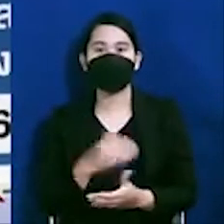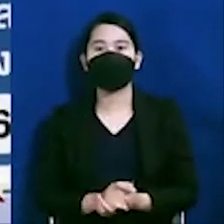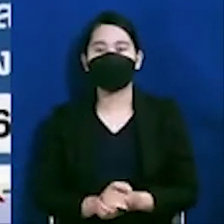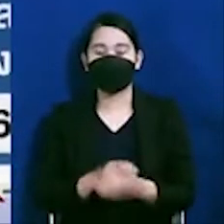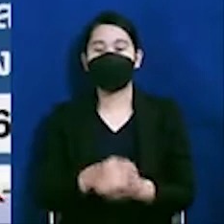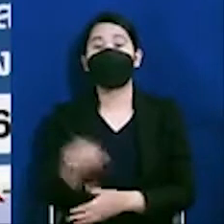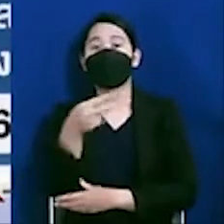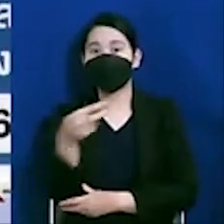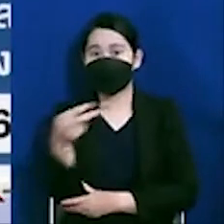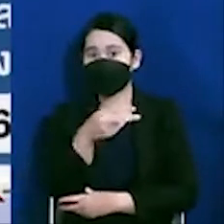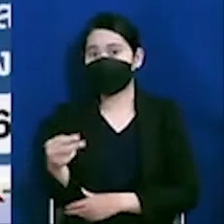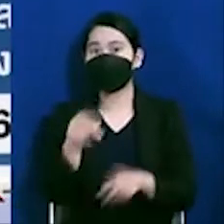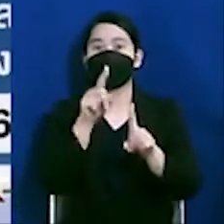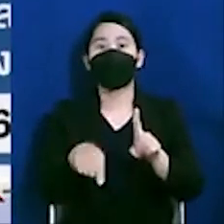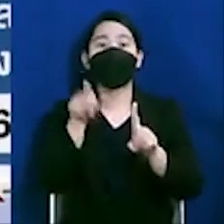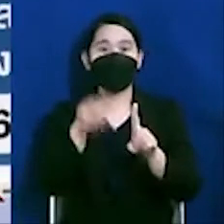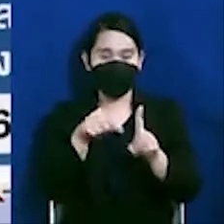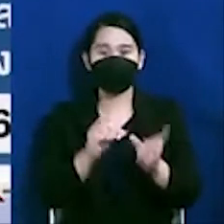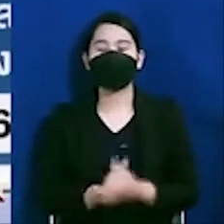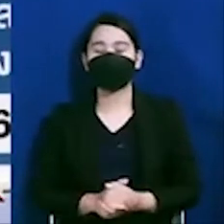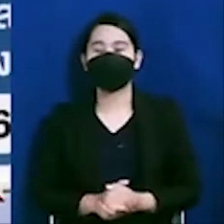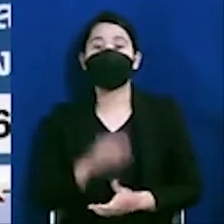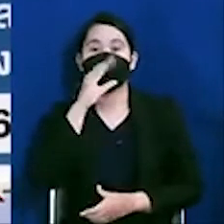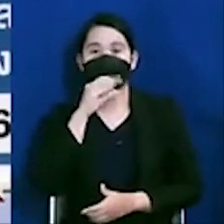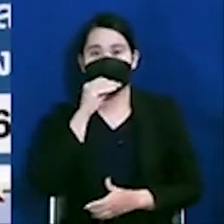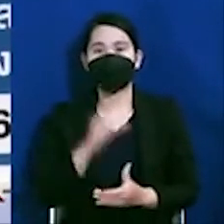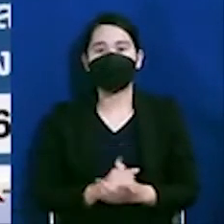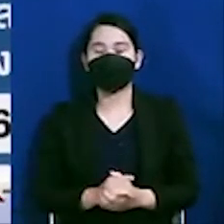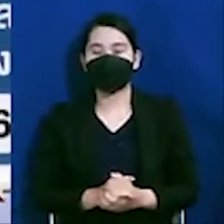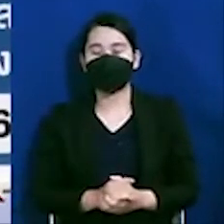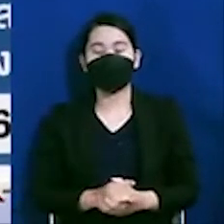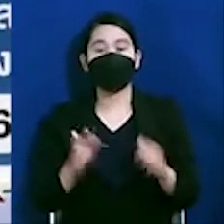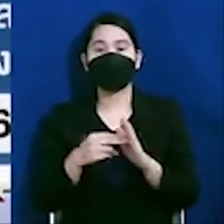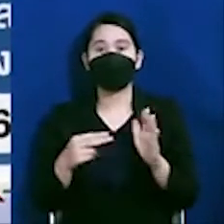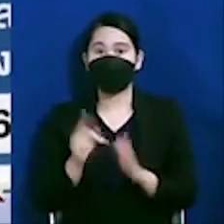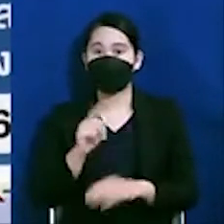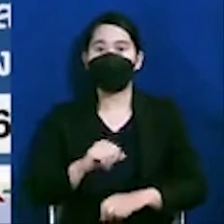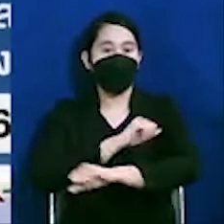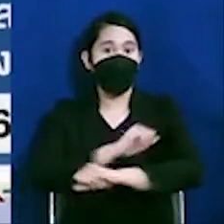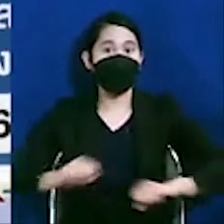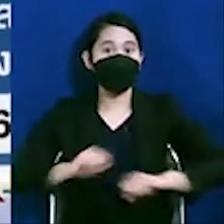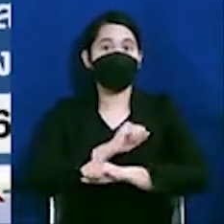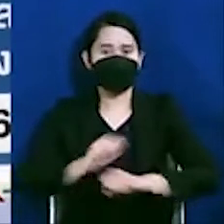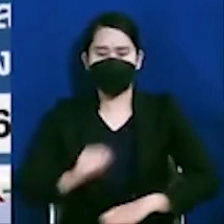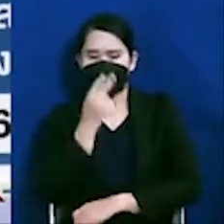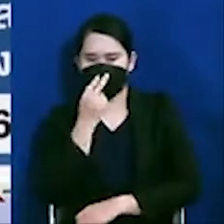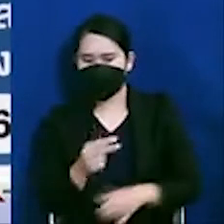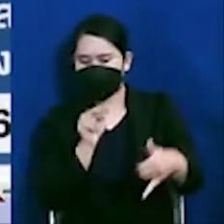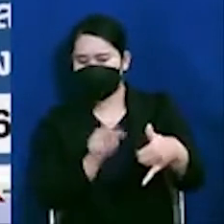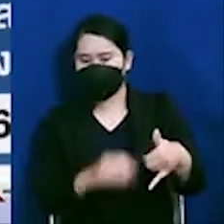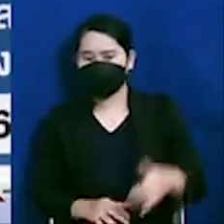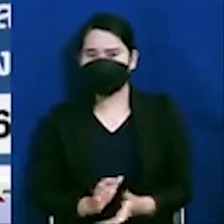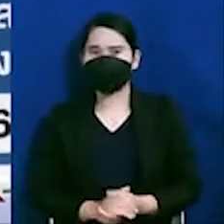เรียกว่าออกซิเจนอ่ะโทษฮะ ExerciseIn Theseให้ป๊อก senior Testคือการให้ออกกำลังกายเพื่อดูว่ามีอาการที่